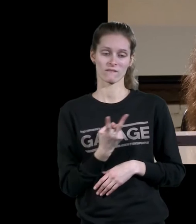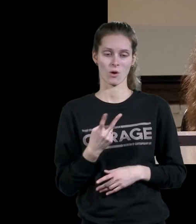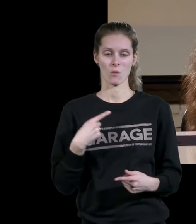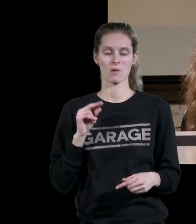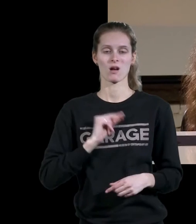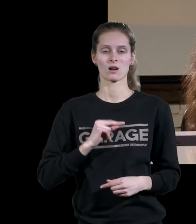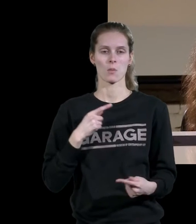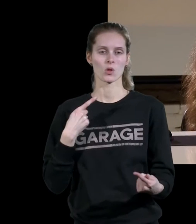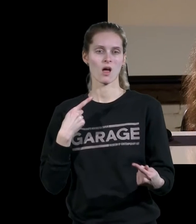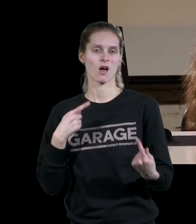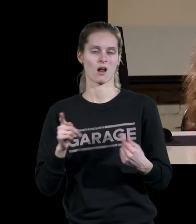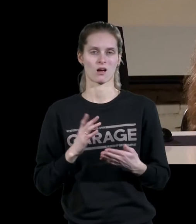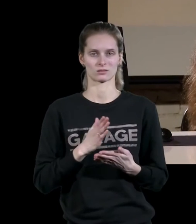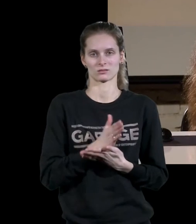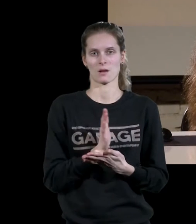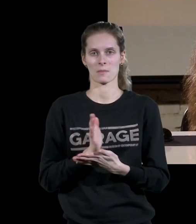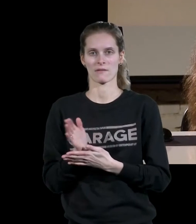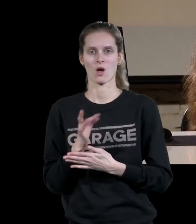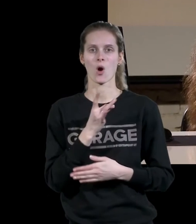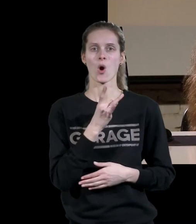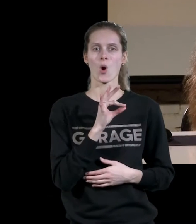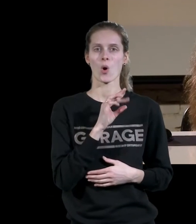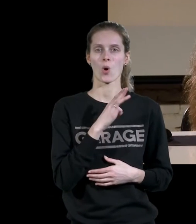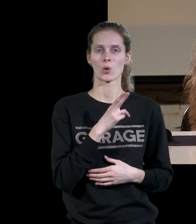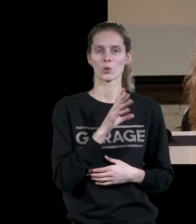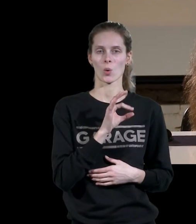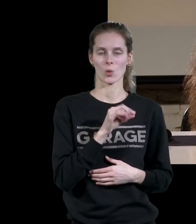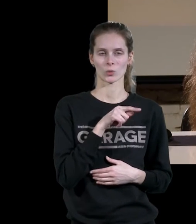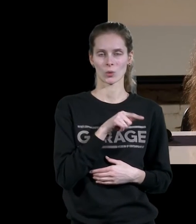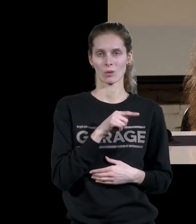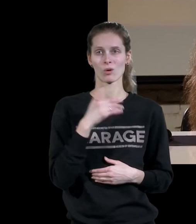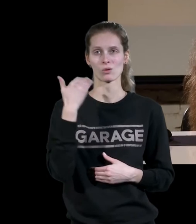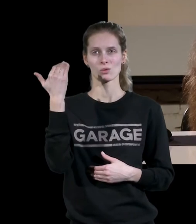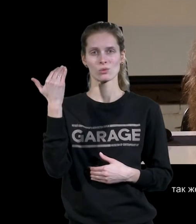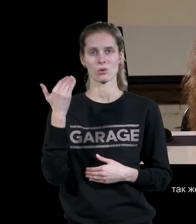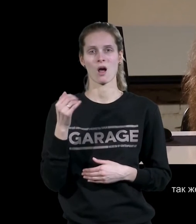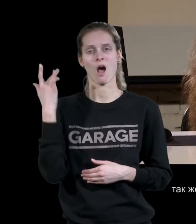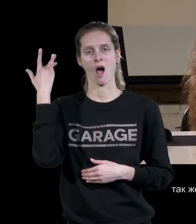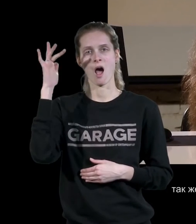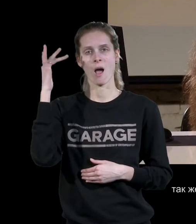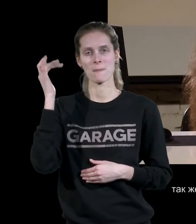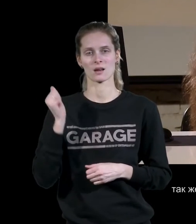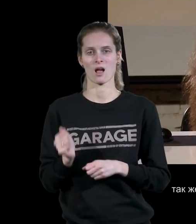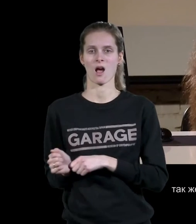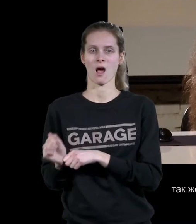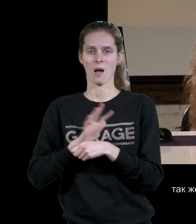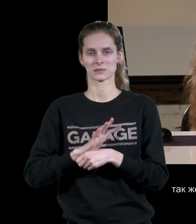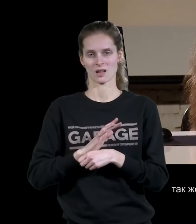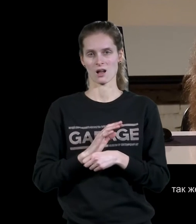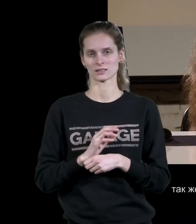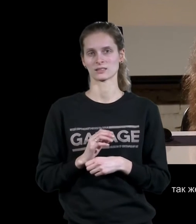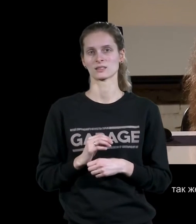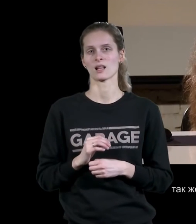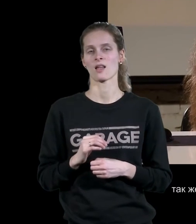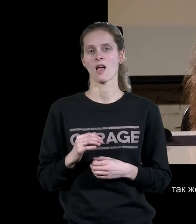Марк Ротко, как и это художник, представитель американского абстрактного экспрессионизма, так же, как и Джексон Поллок, о котором мы